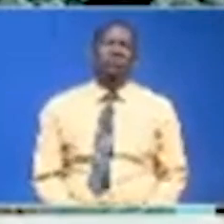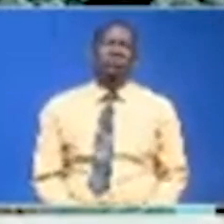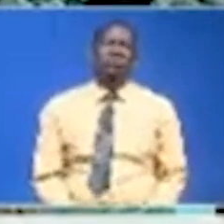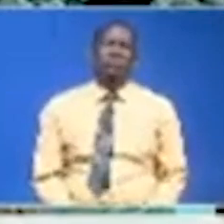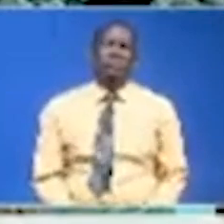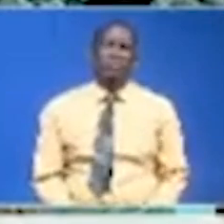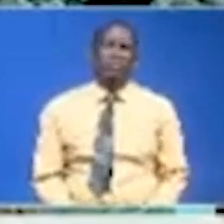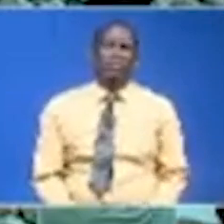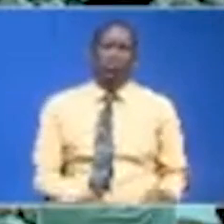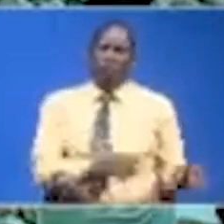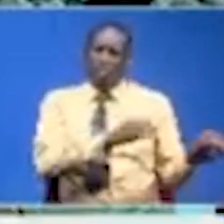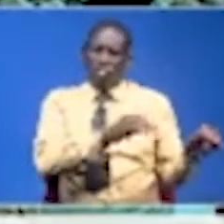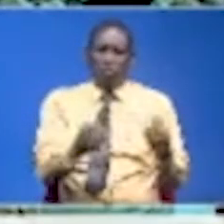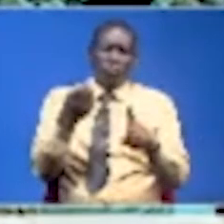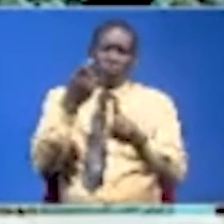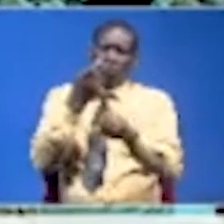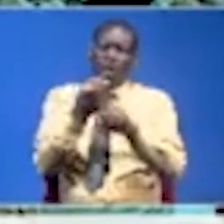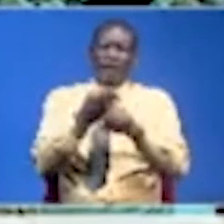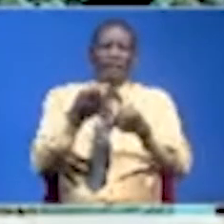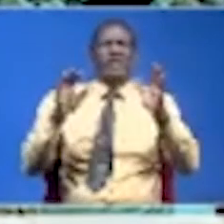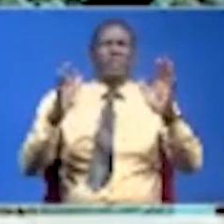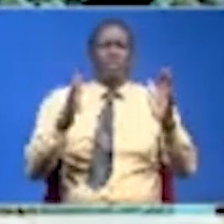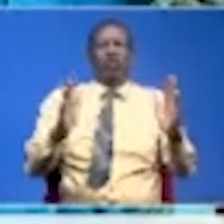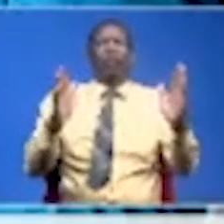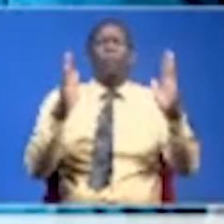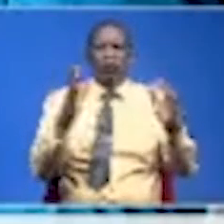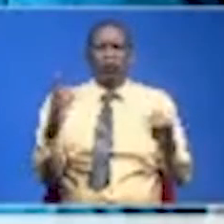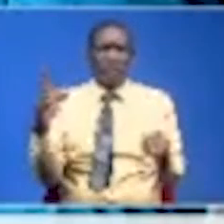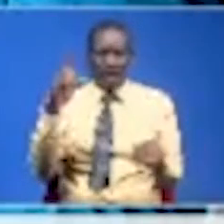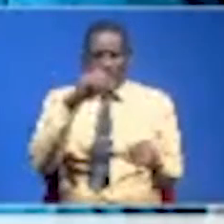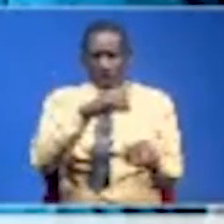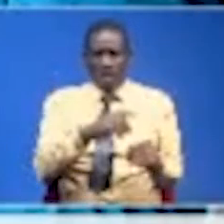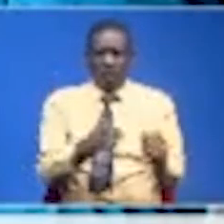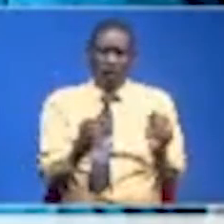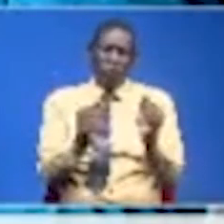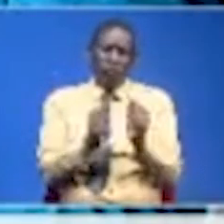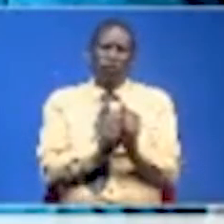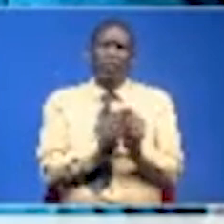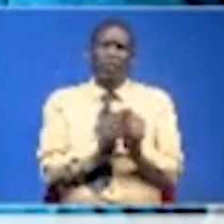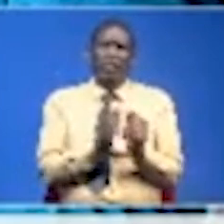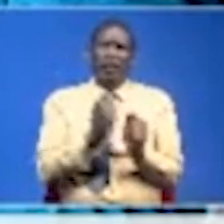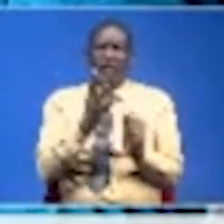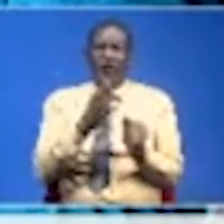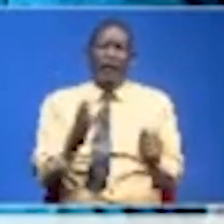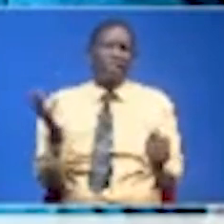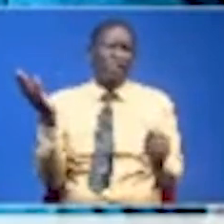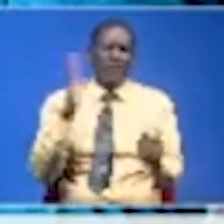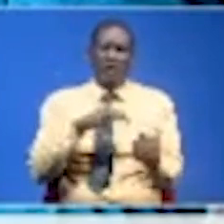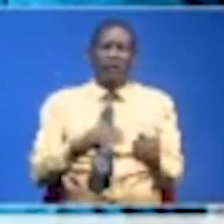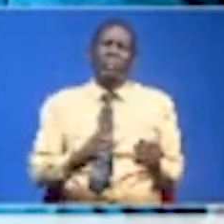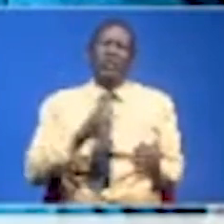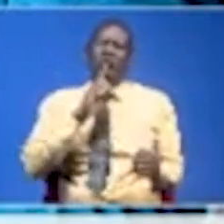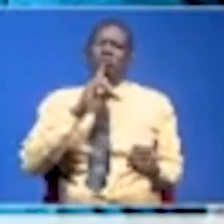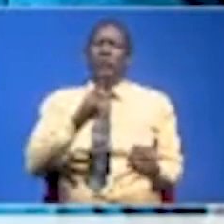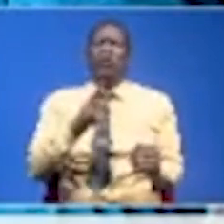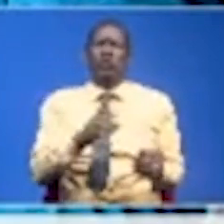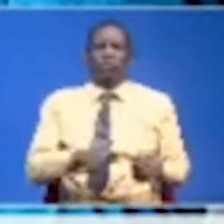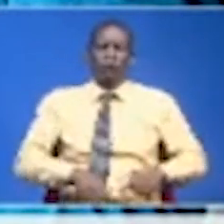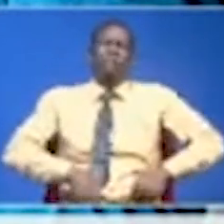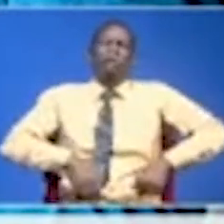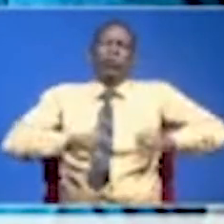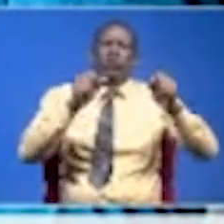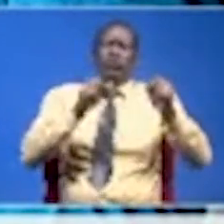Mtazamaji, tuelekee kule kule katika sherehe za Mashujaa za 14 zimetamatika kwa hotuba ya Amiri Jeshi Mkuu wa